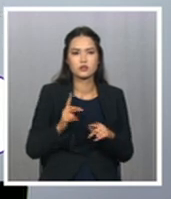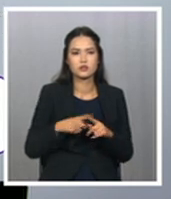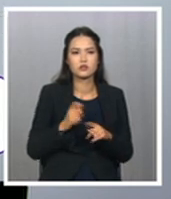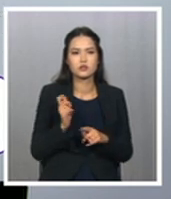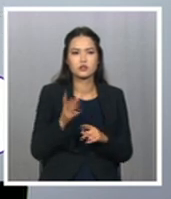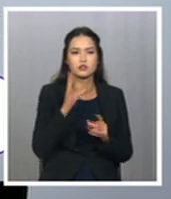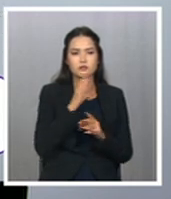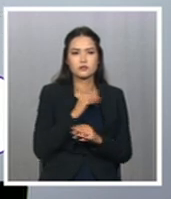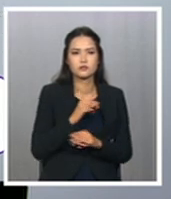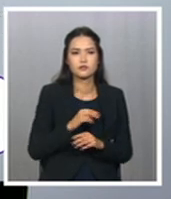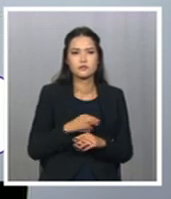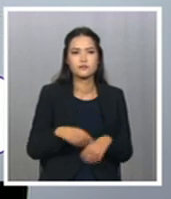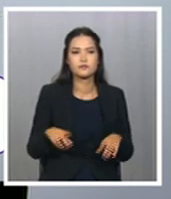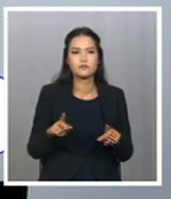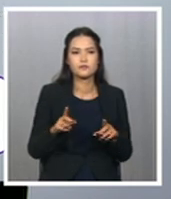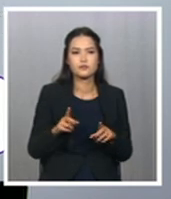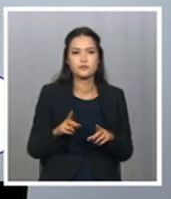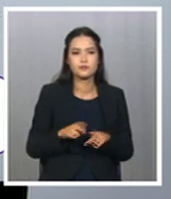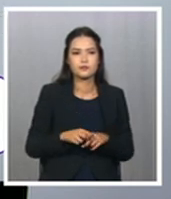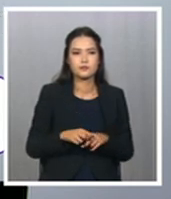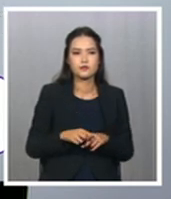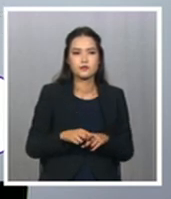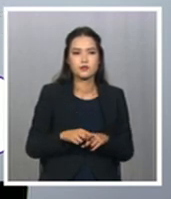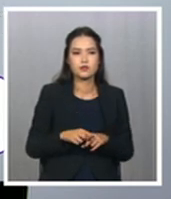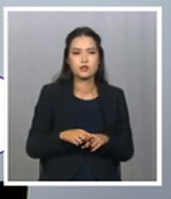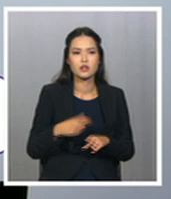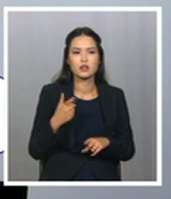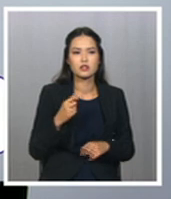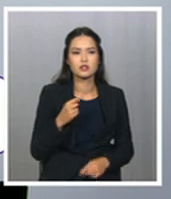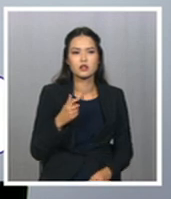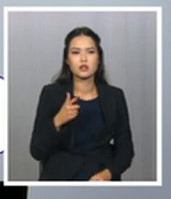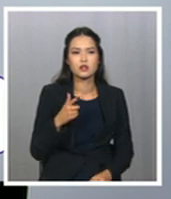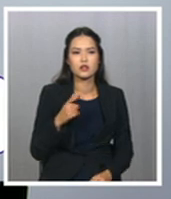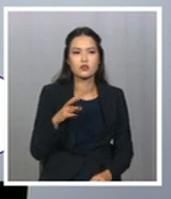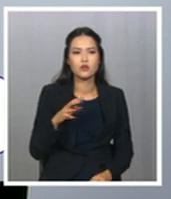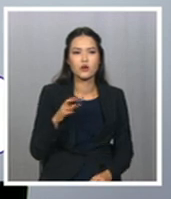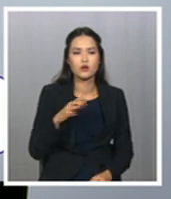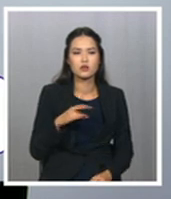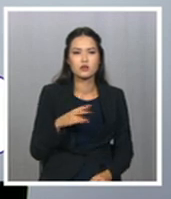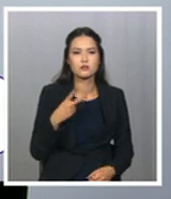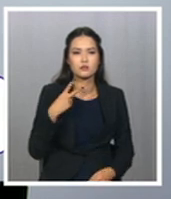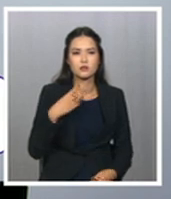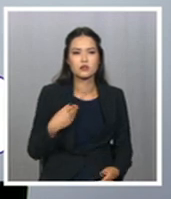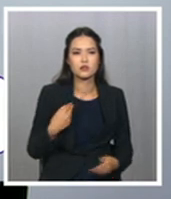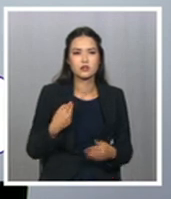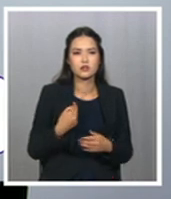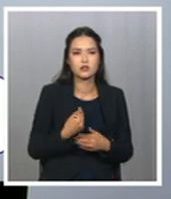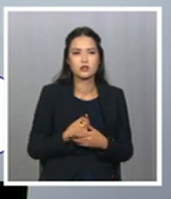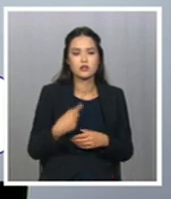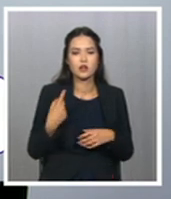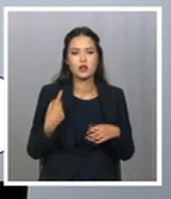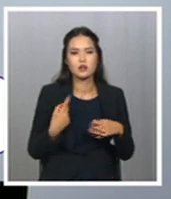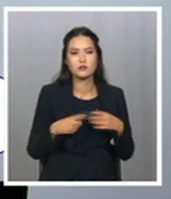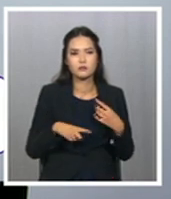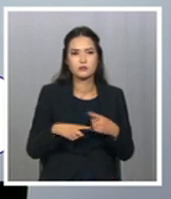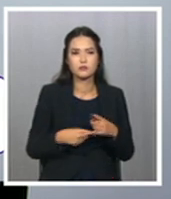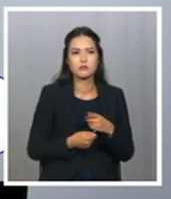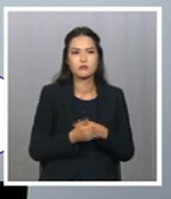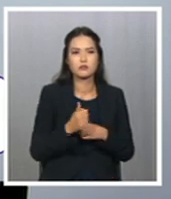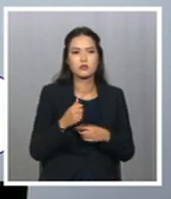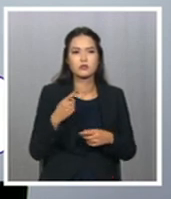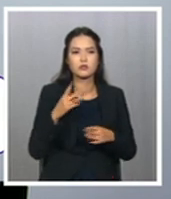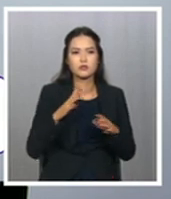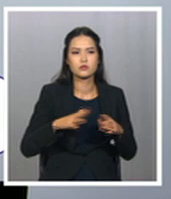атаймыз. Сондай-ақ, біз бұл жерден гаметалардың тазалығында байқай аламыз. Яғни, бастапқы кездегі